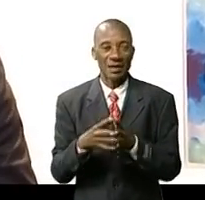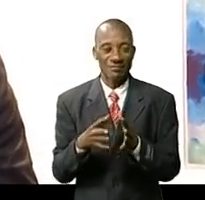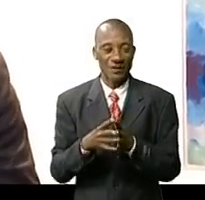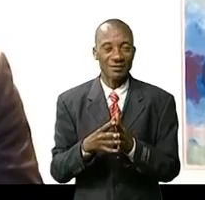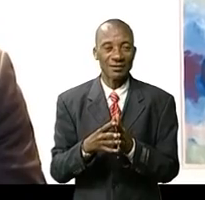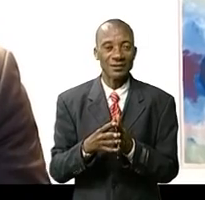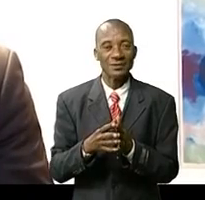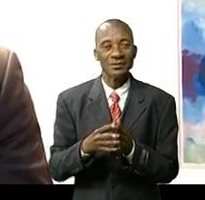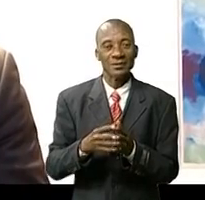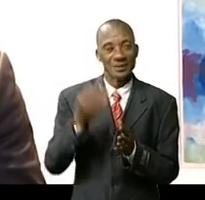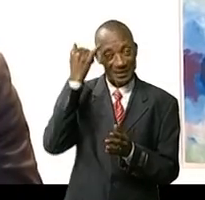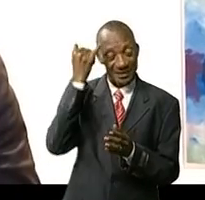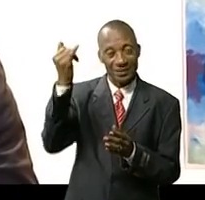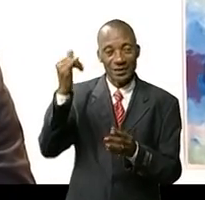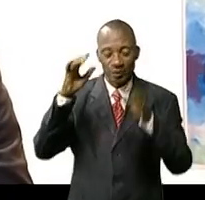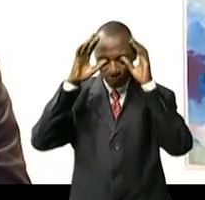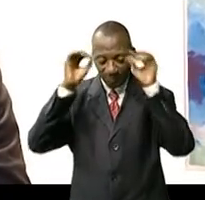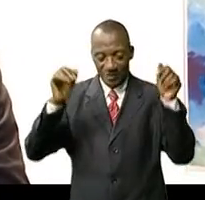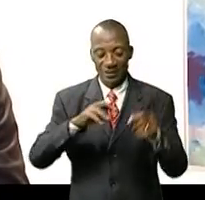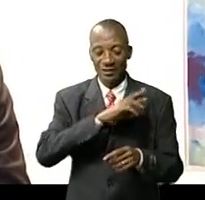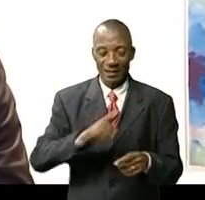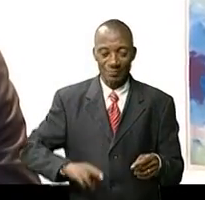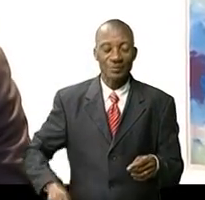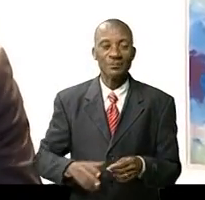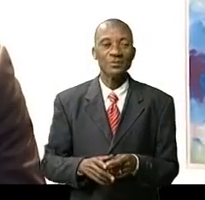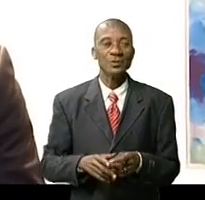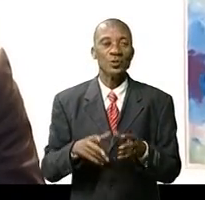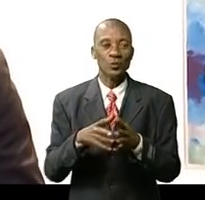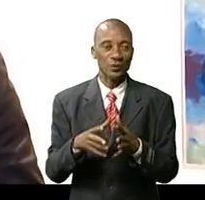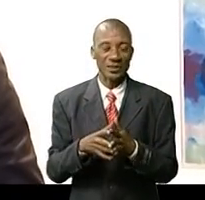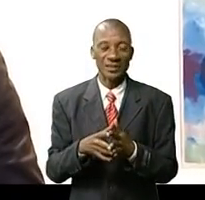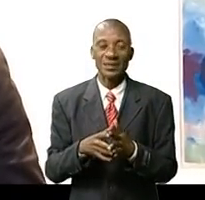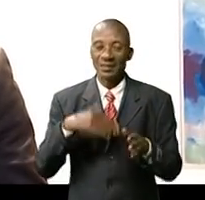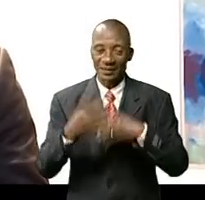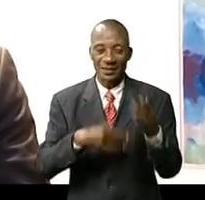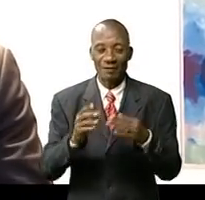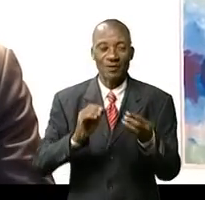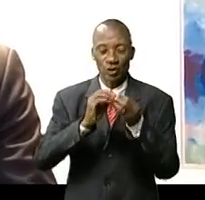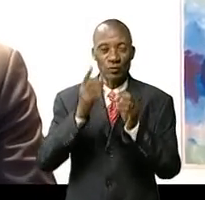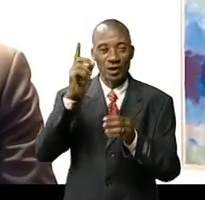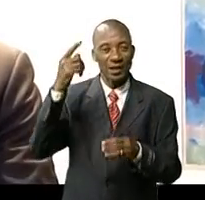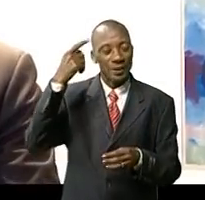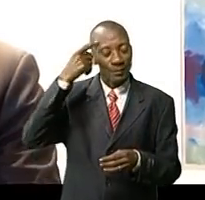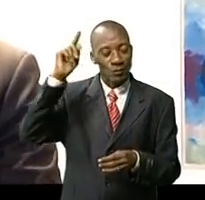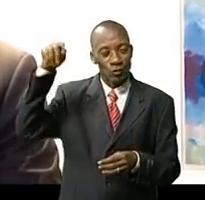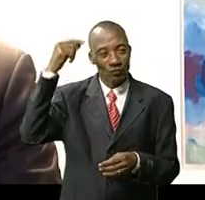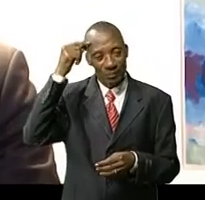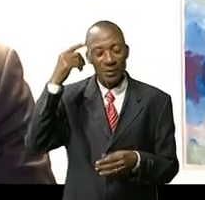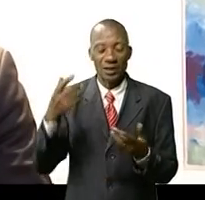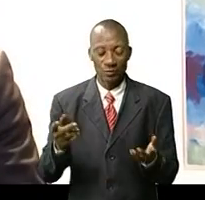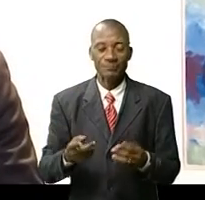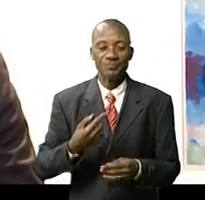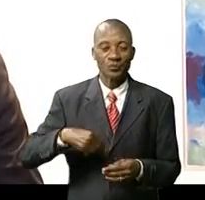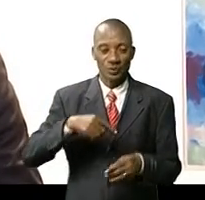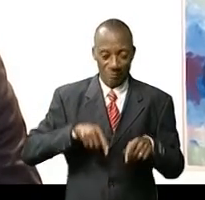orientations du président de la République et les axes prioritaires du gouvernement. Et il nous reste maintenant l'étape